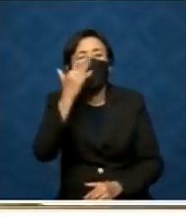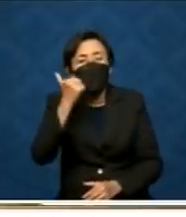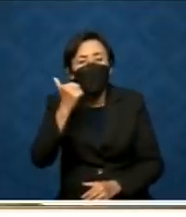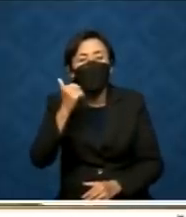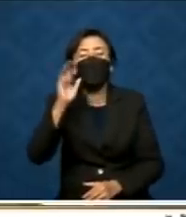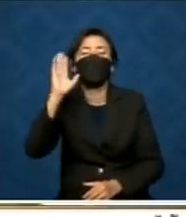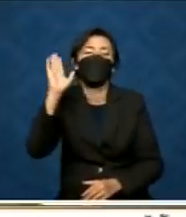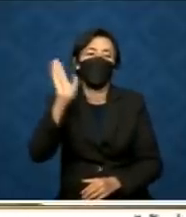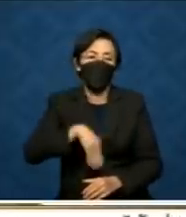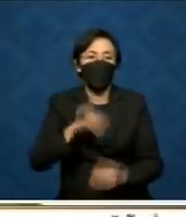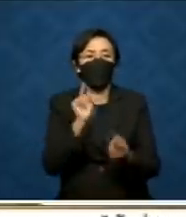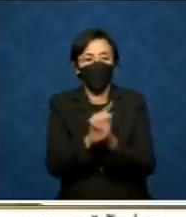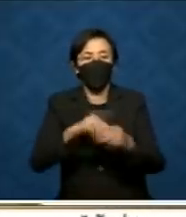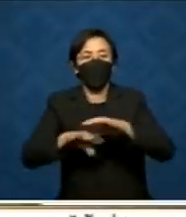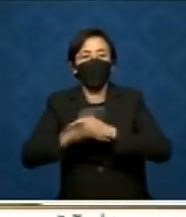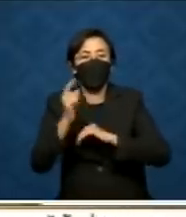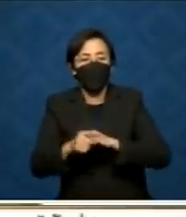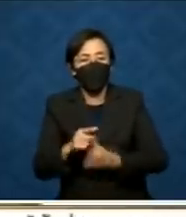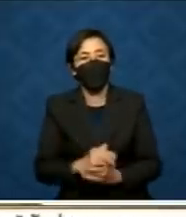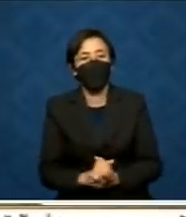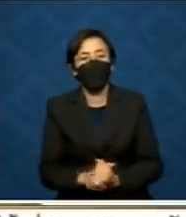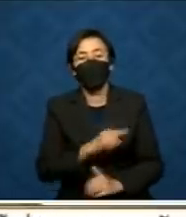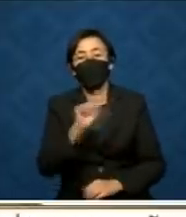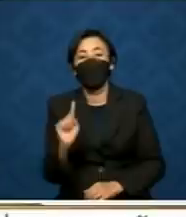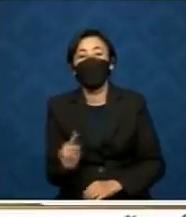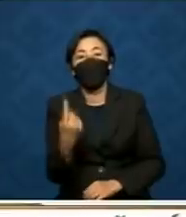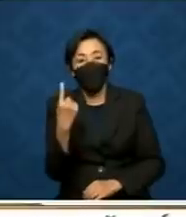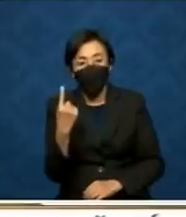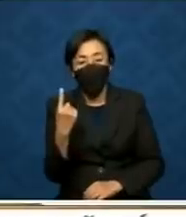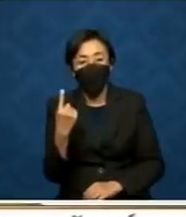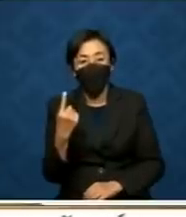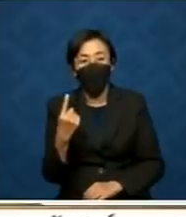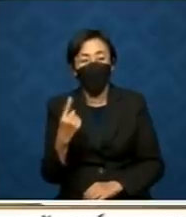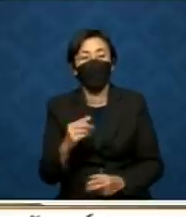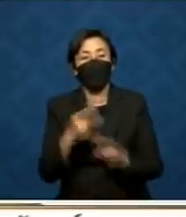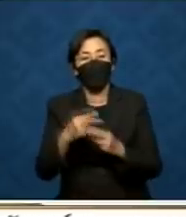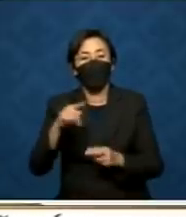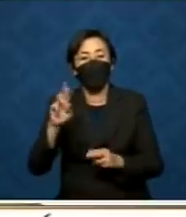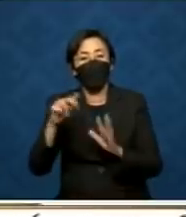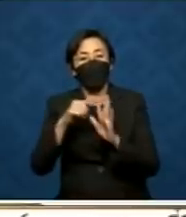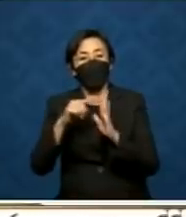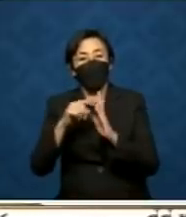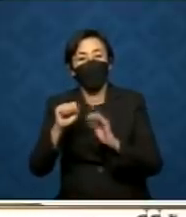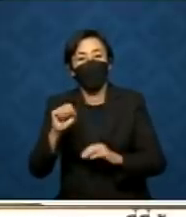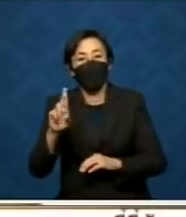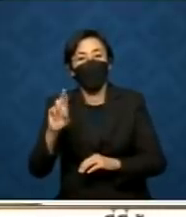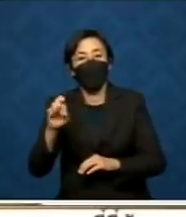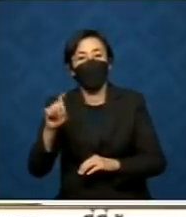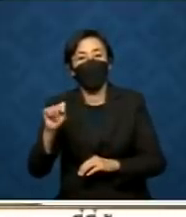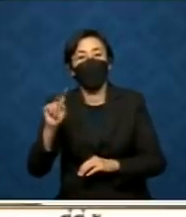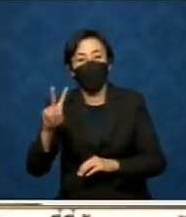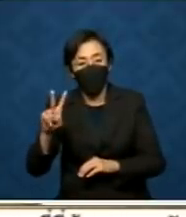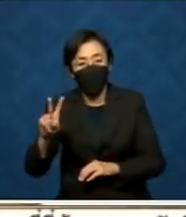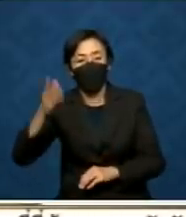จริงผมก็เพิ่งเห็นตอนวันแรกเลยนะท่านประธานครับประเสริฐจันทร์ณรงค์ทองเอามาแสดงขึ้นจอที่นี่แหละ